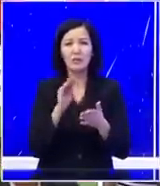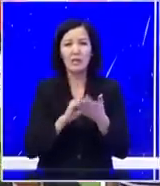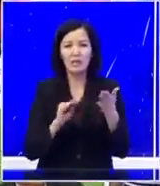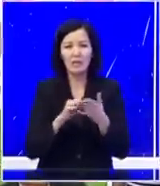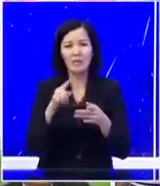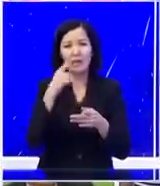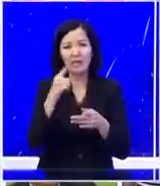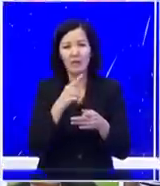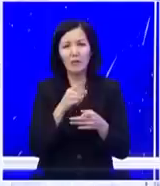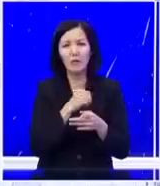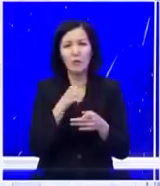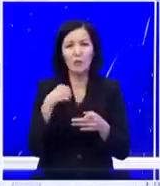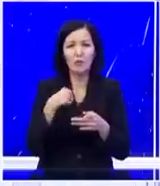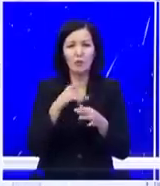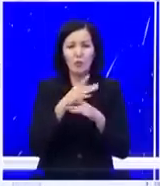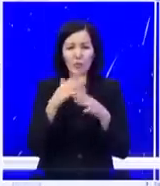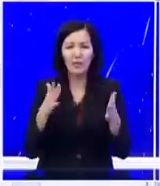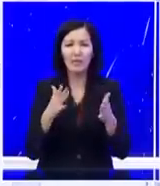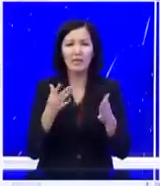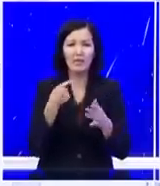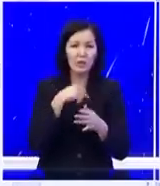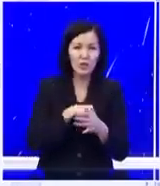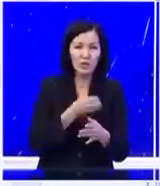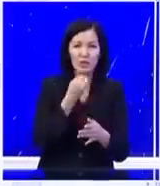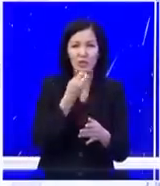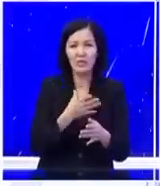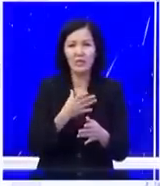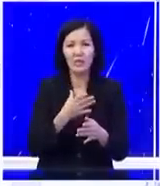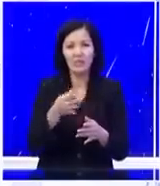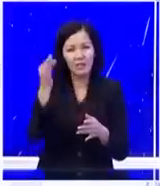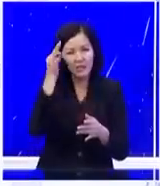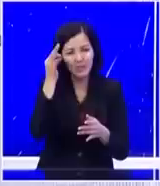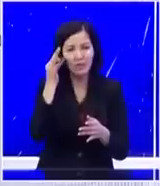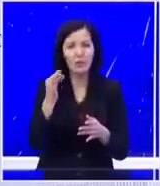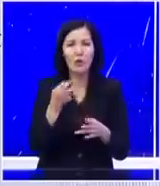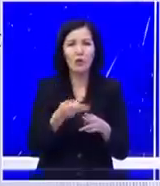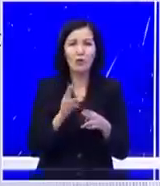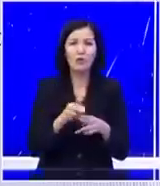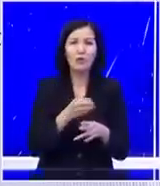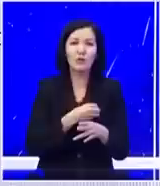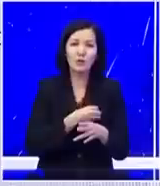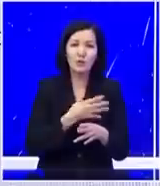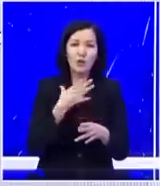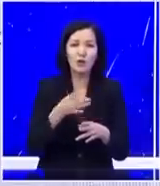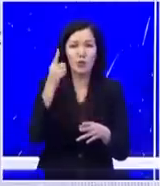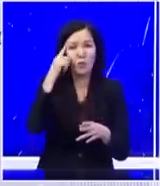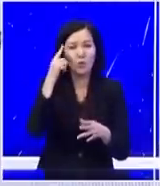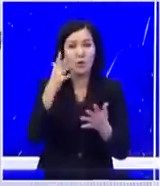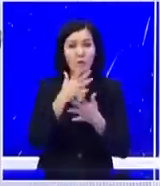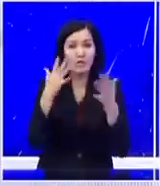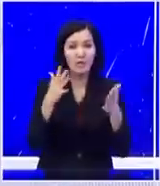жазып айта берсең, ойыңа оның осындай көп игі қасиеттер еске түсе береді. Өйткені жүрегі кең, ойы терең азамат